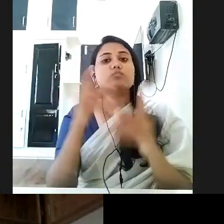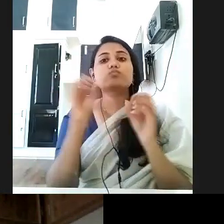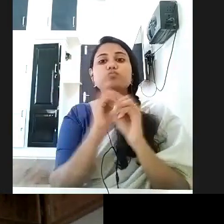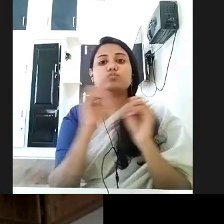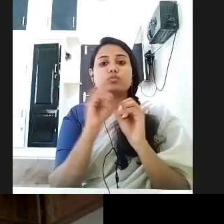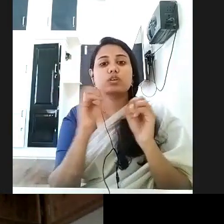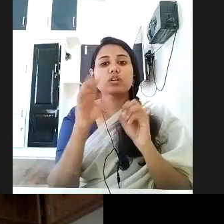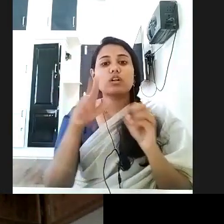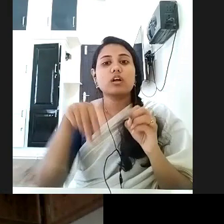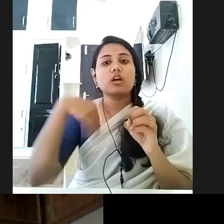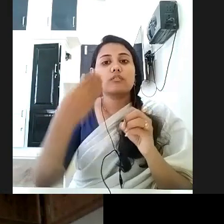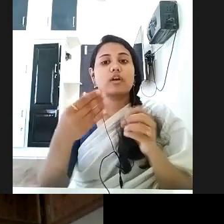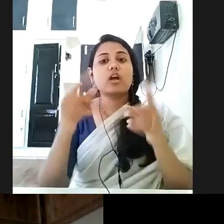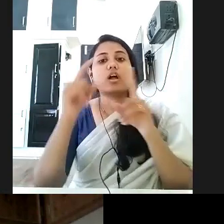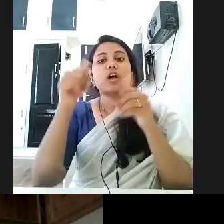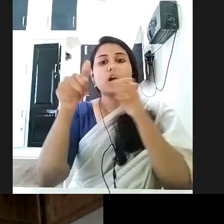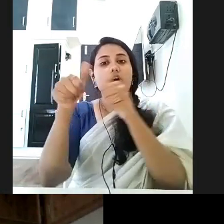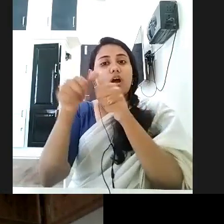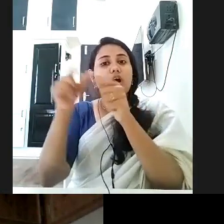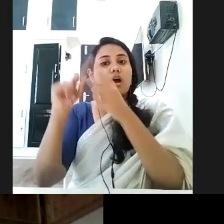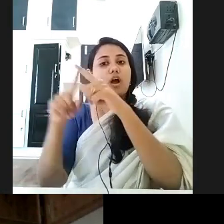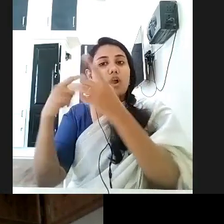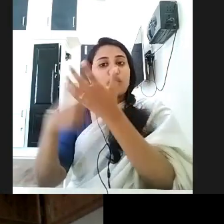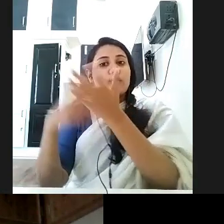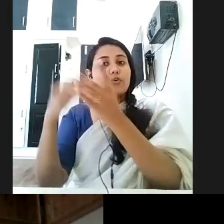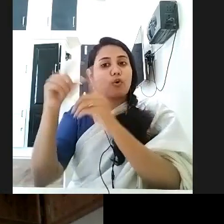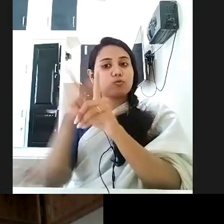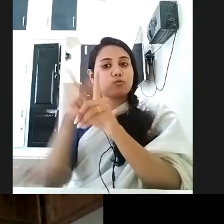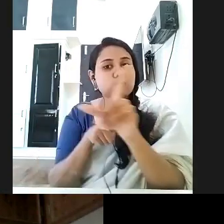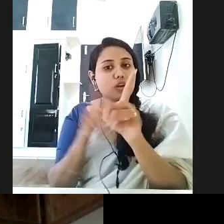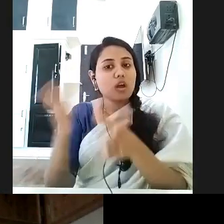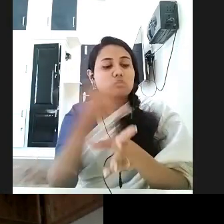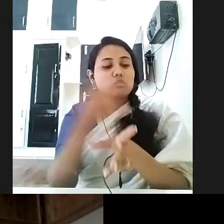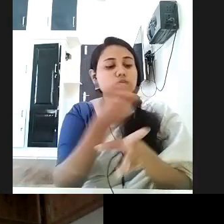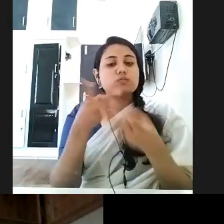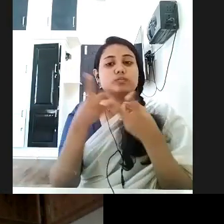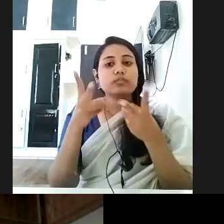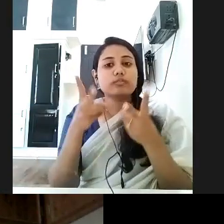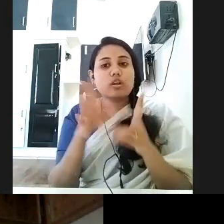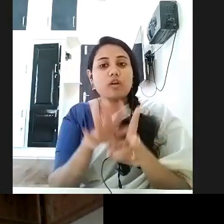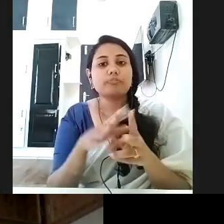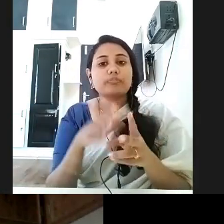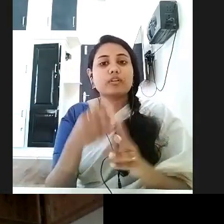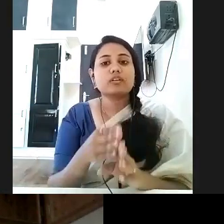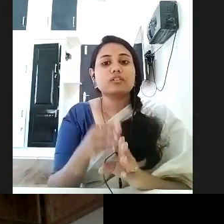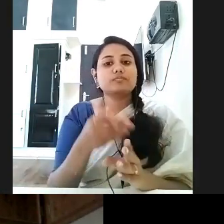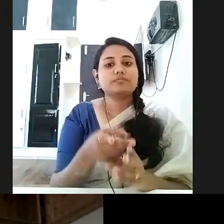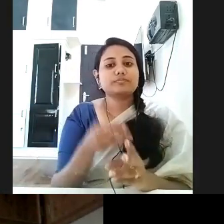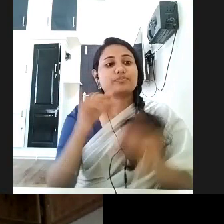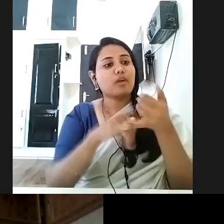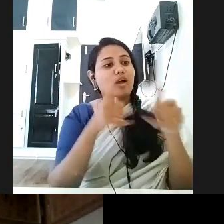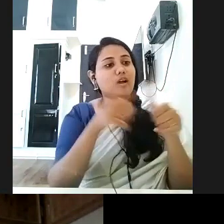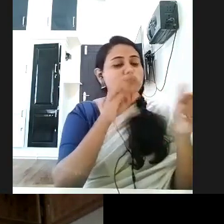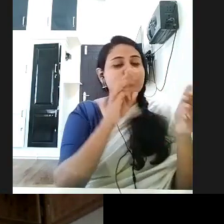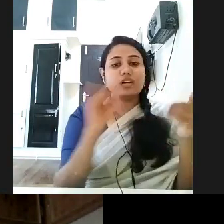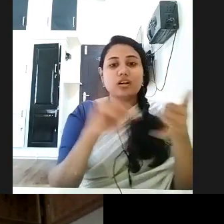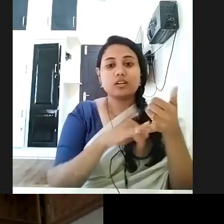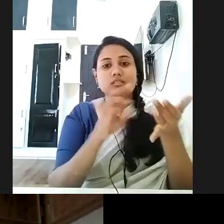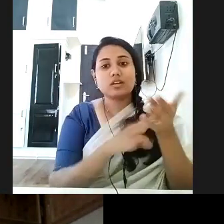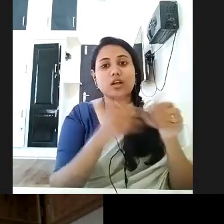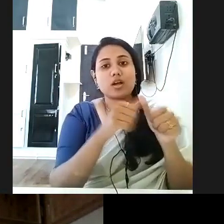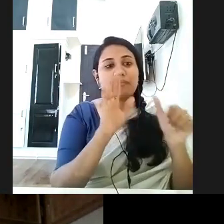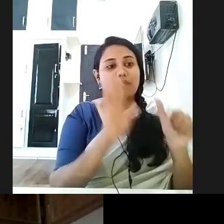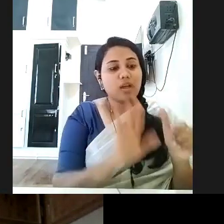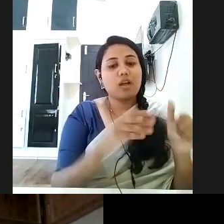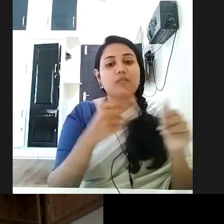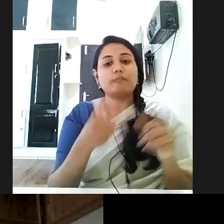ഇസ് സ്പൈനോമസ്കുലർ അട്രോഫി. അങ്ങനെ കുറെ പ്രശ്നങ്ങൾ വരാറുണ്ട്. ഇപ്പൊ നമ്മൾ തന്നെ കുറെ കാലത്തിലായിട്ട് സ്പൈനോമസ്കുലർ അട്രോഫി ആണ് പറഞ്ഞിട്ട് കുറെ പേഷ്യൻസ്